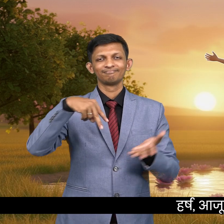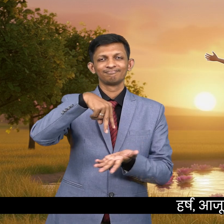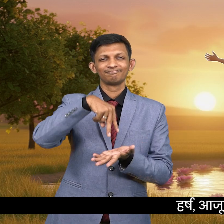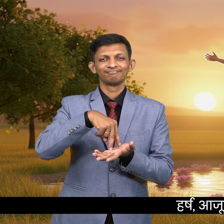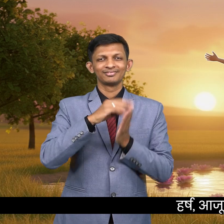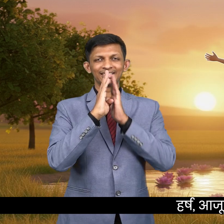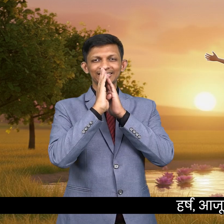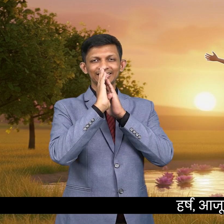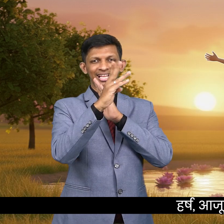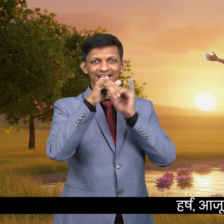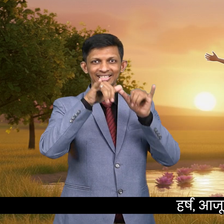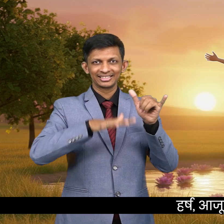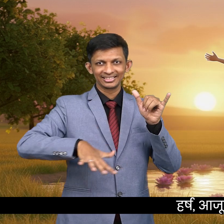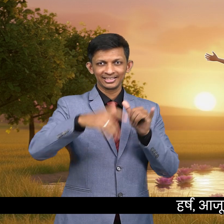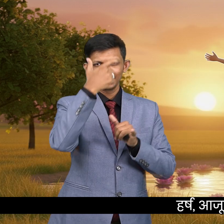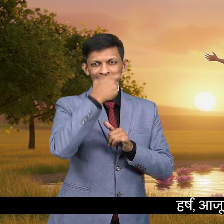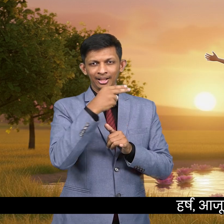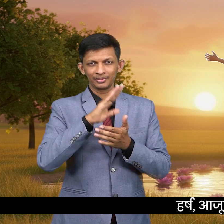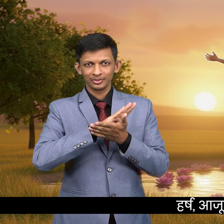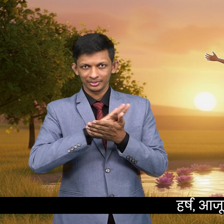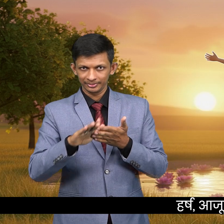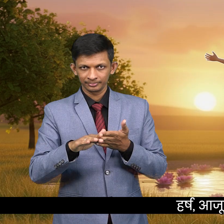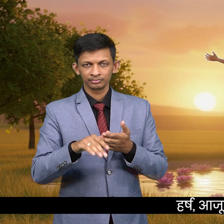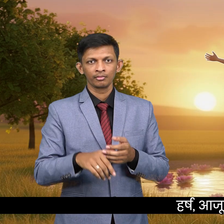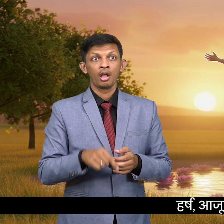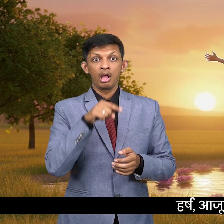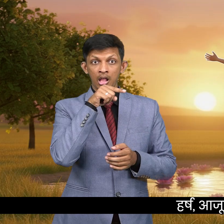हर्ष आजूबाजूला पाहूया.